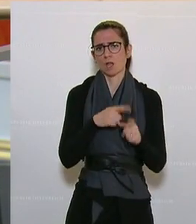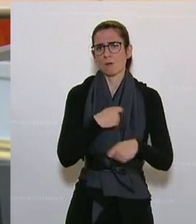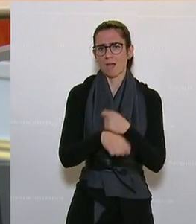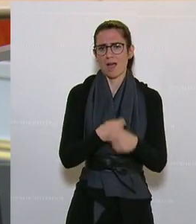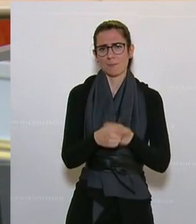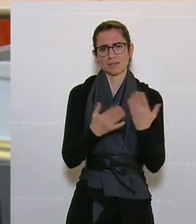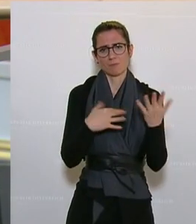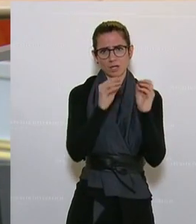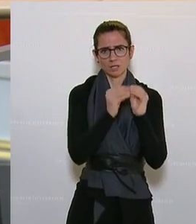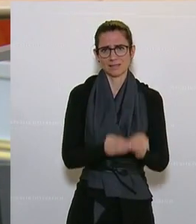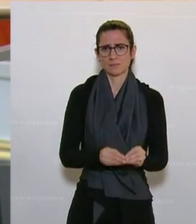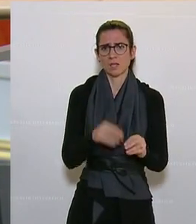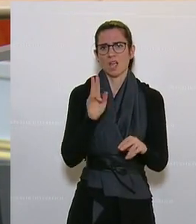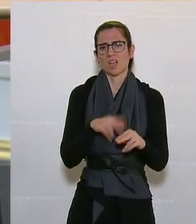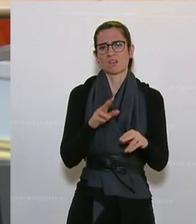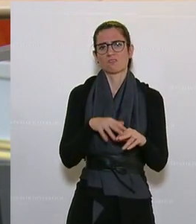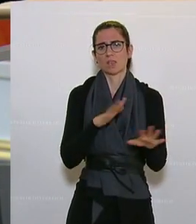Abwickeln.